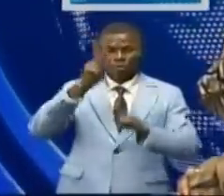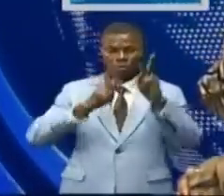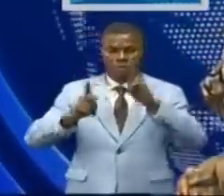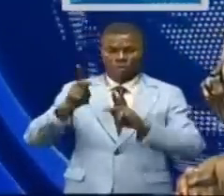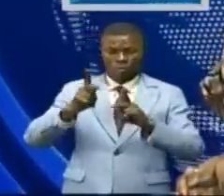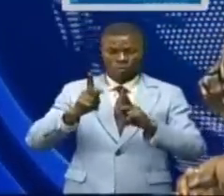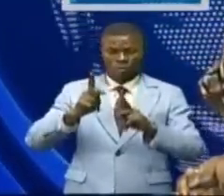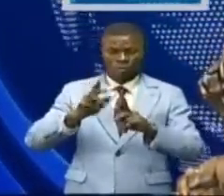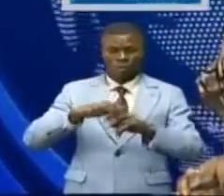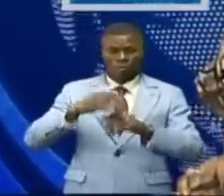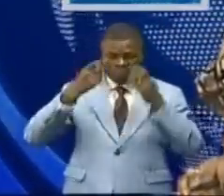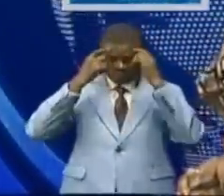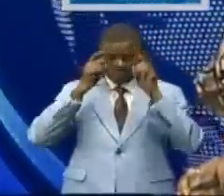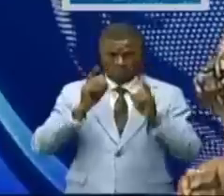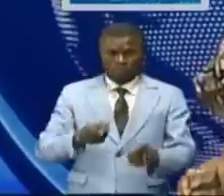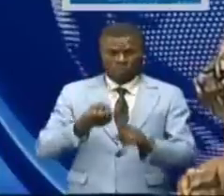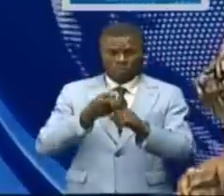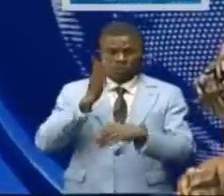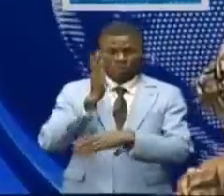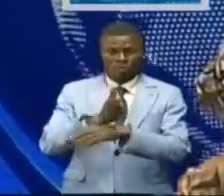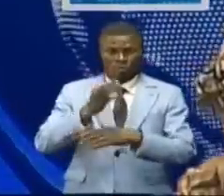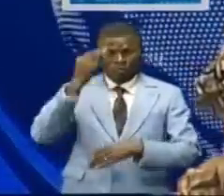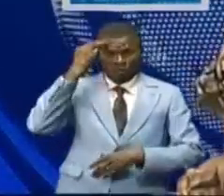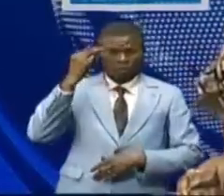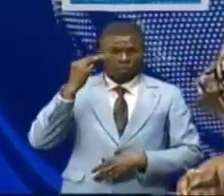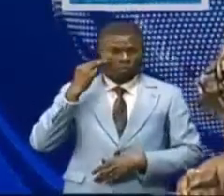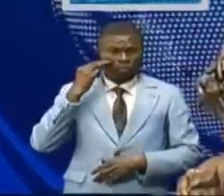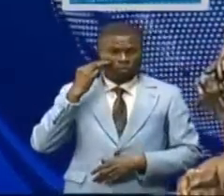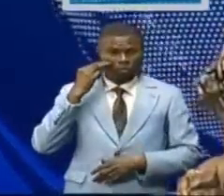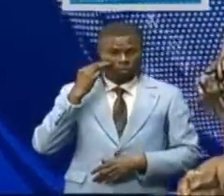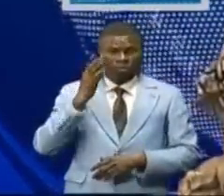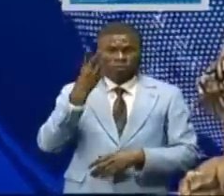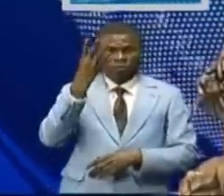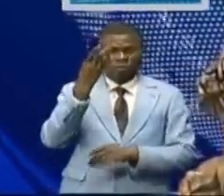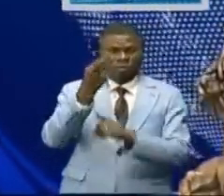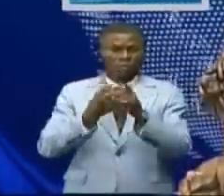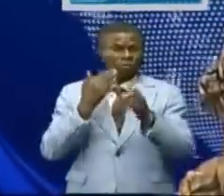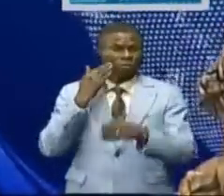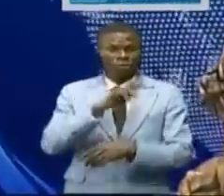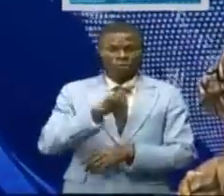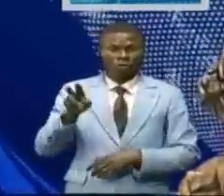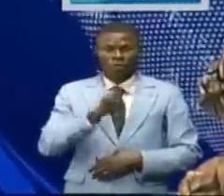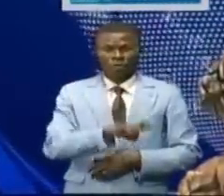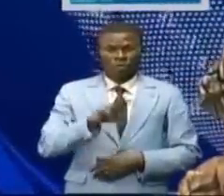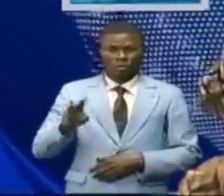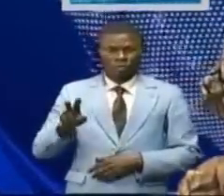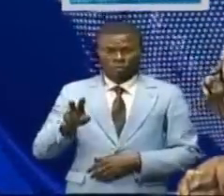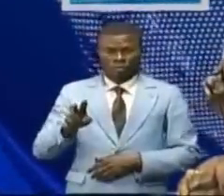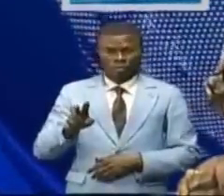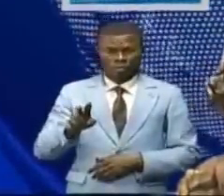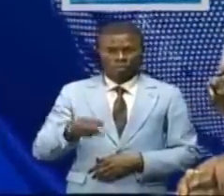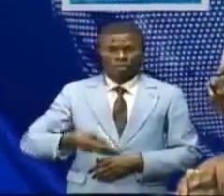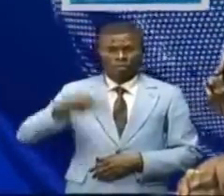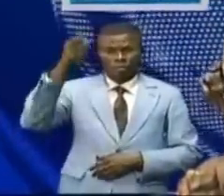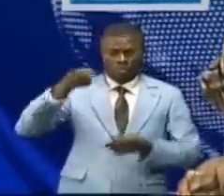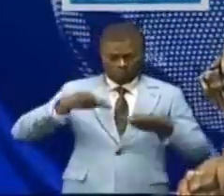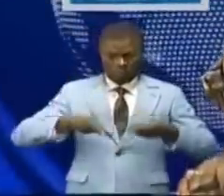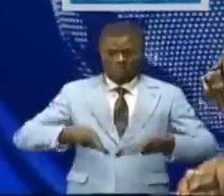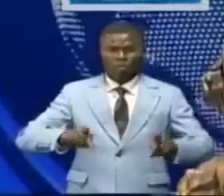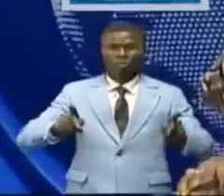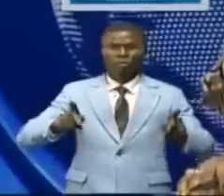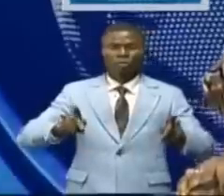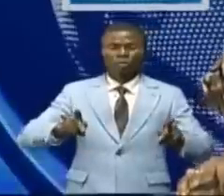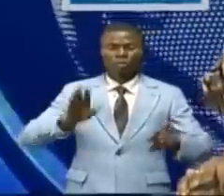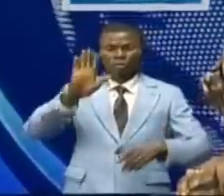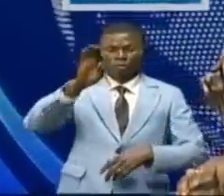qu'à la suite de la décision du Conseil des ministres du 4 juin 2022, sous la très haute direction de